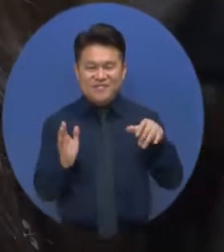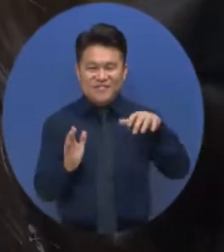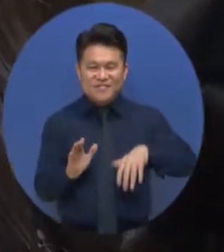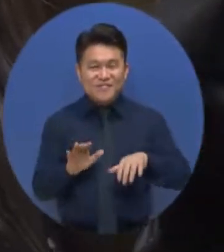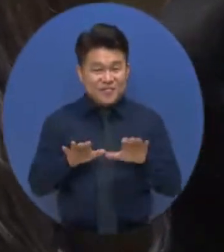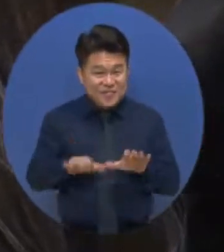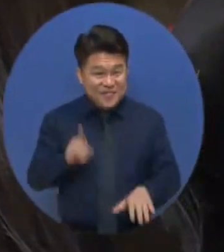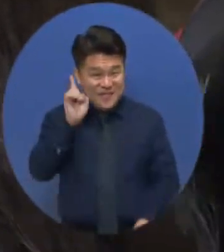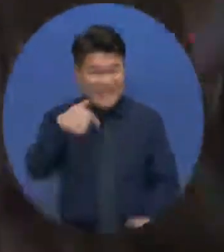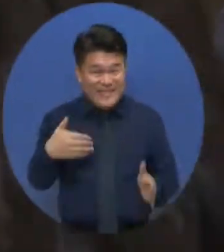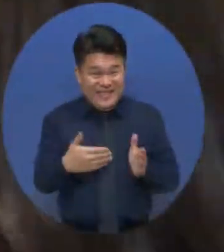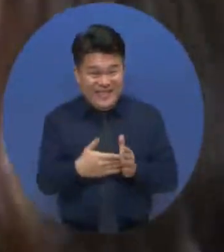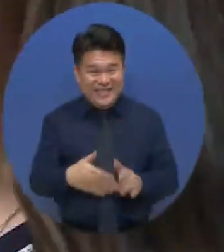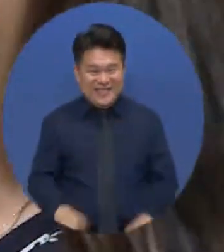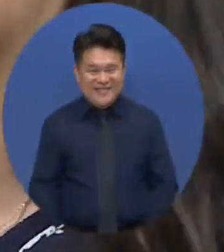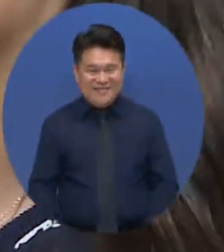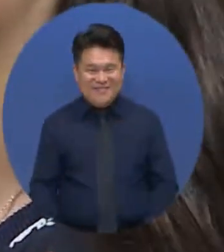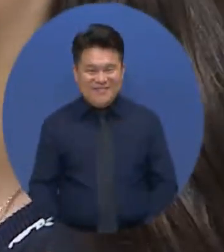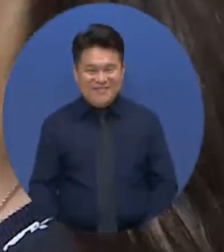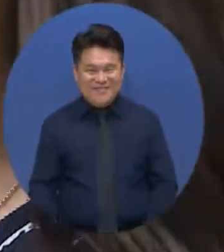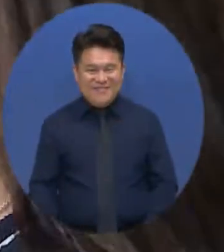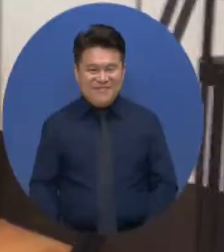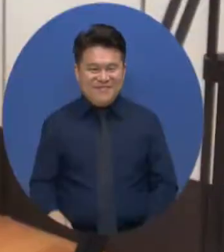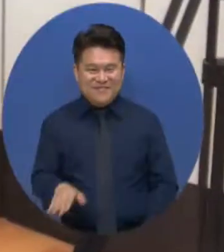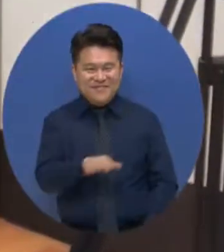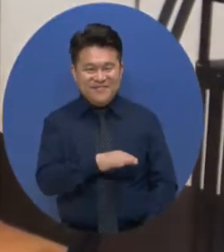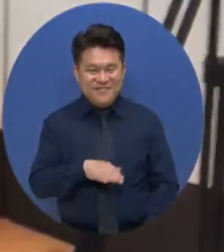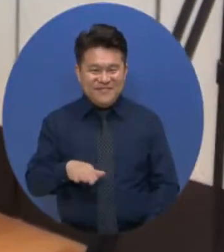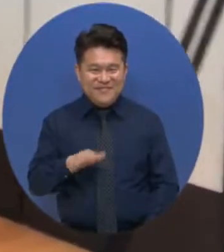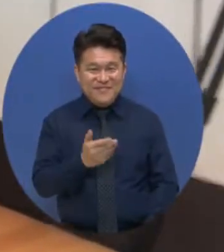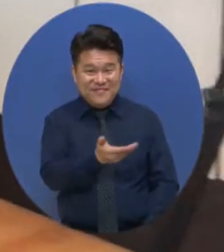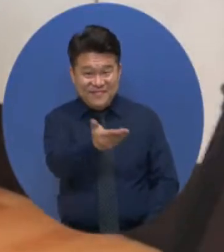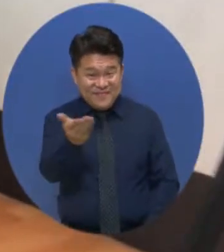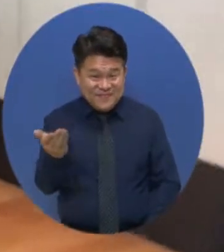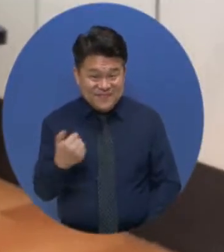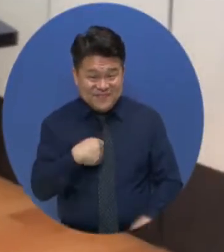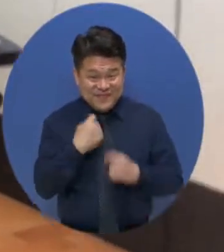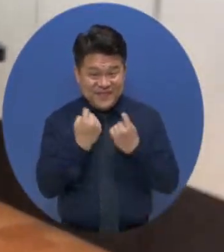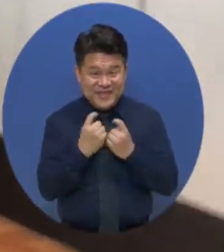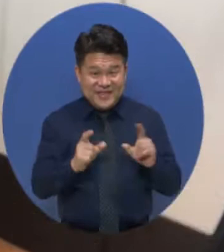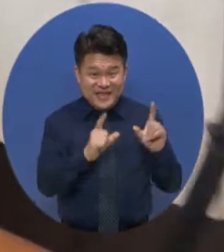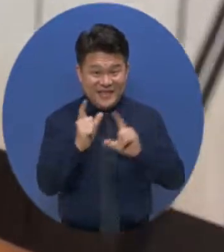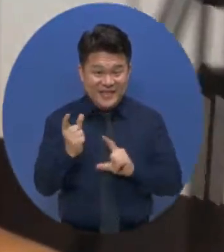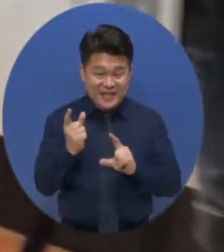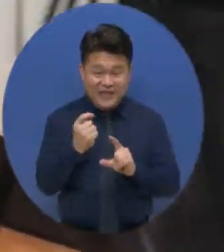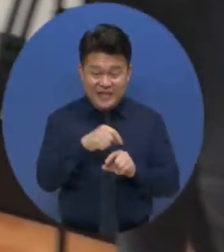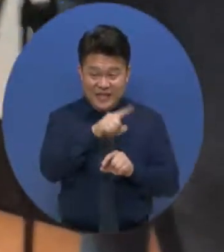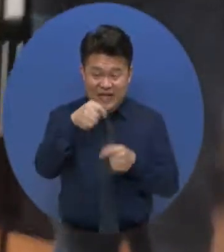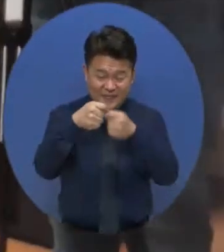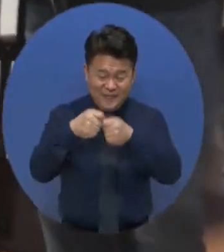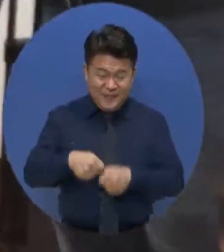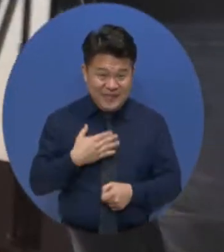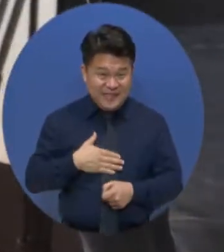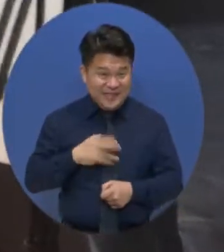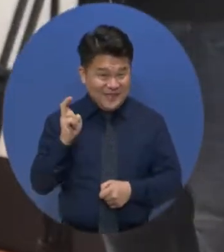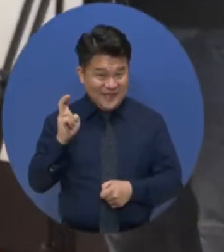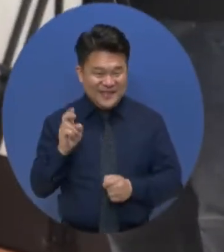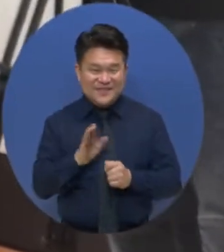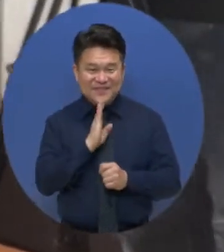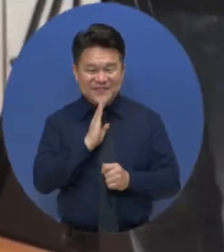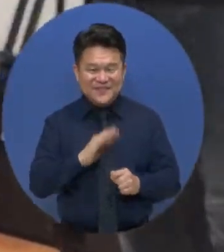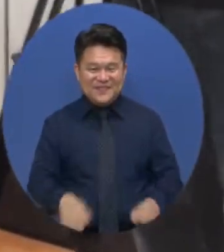하루를 마무리를 해야 저 우리 그리고 여러분들은 저의 사생활을 톡톡히 다 알게 되네요.